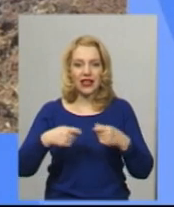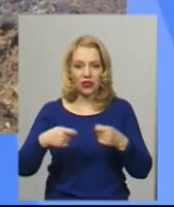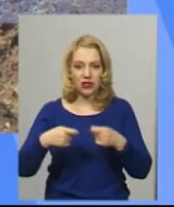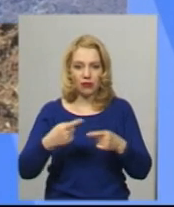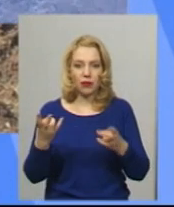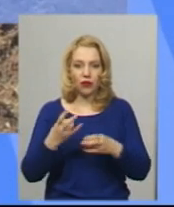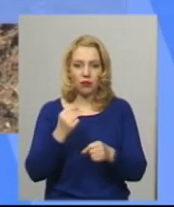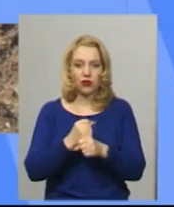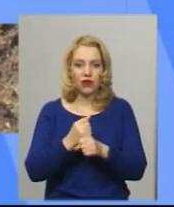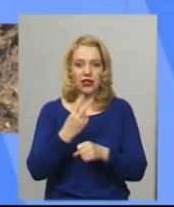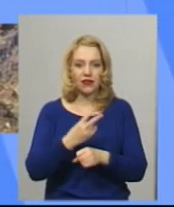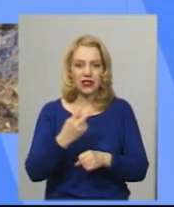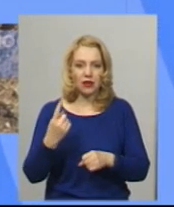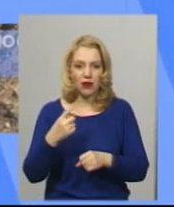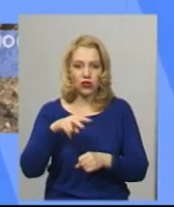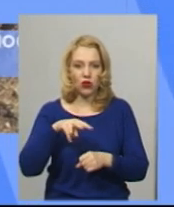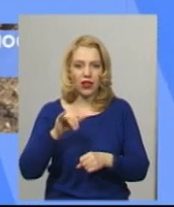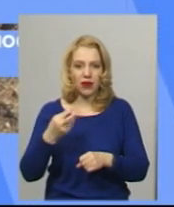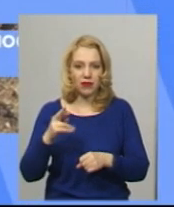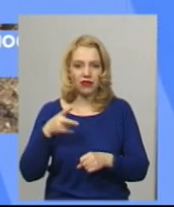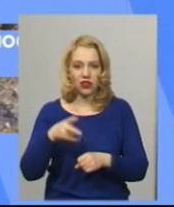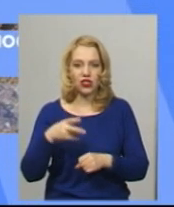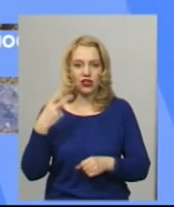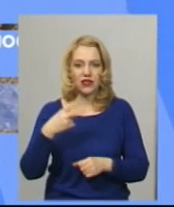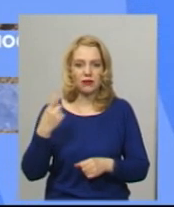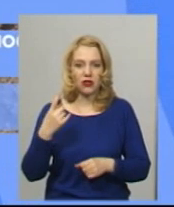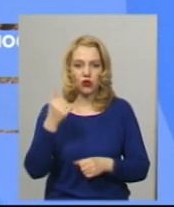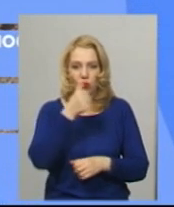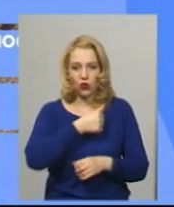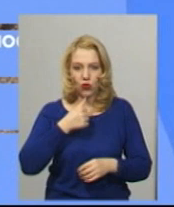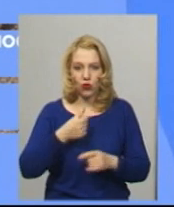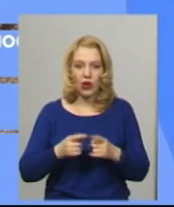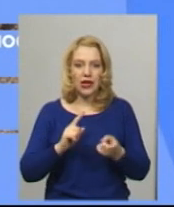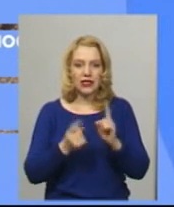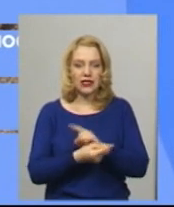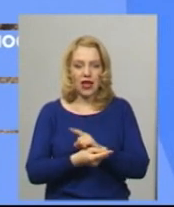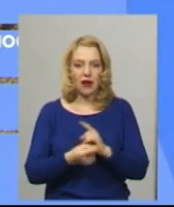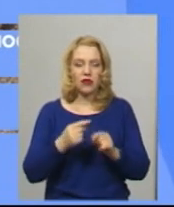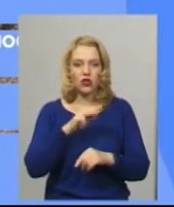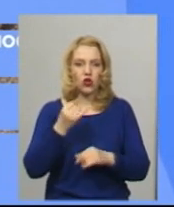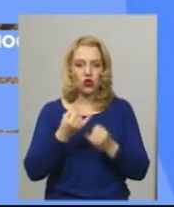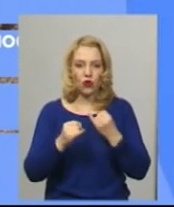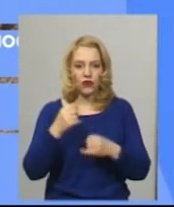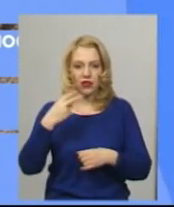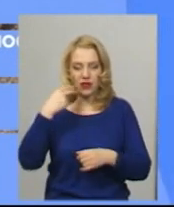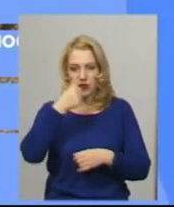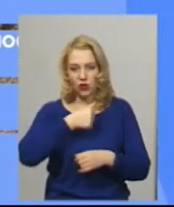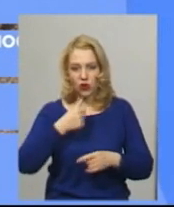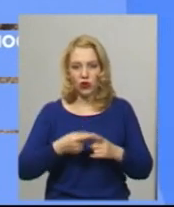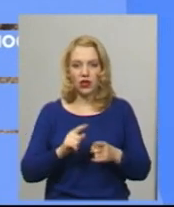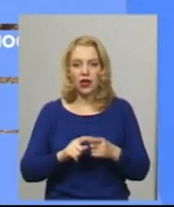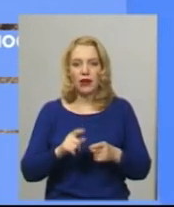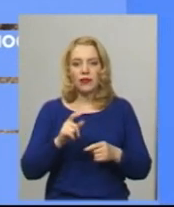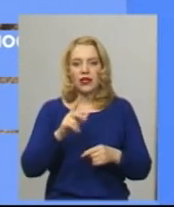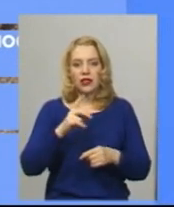року замість 1 жовтня 2020. Фізичні особи зможуть купити не більше 100 гектарів землі в одні